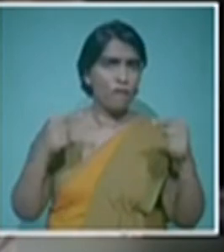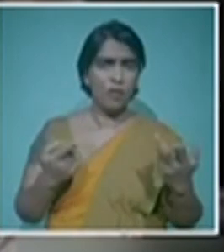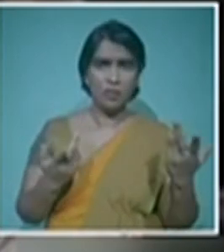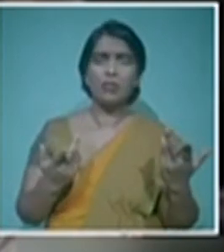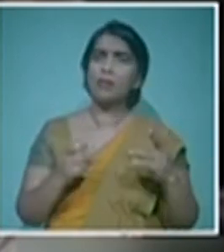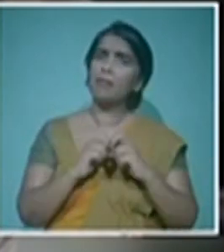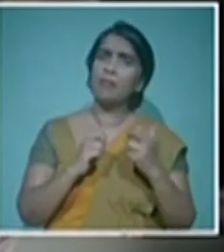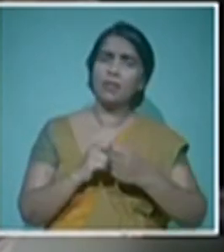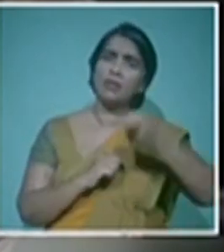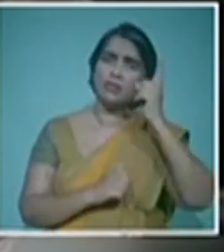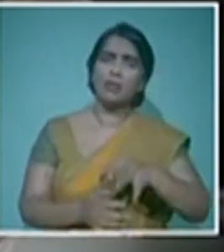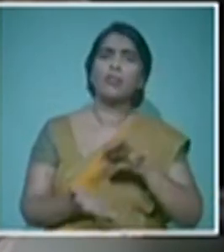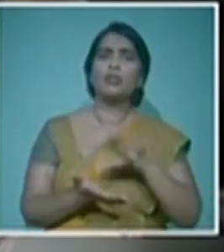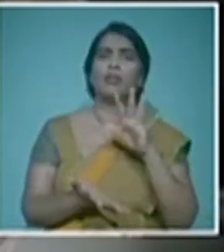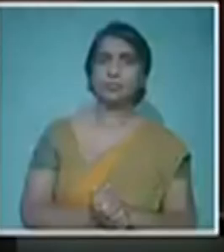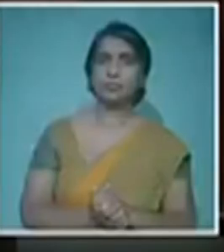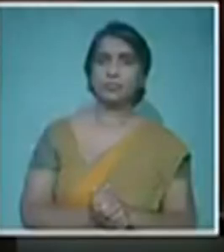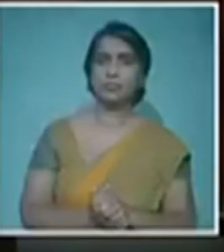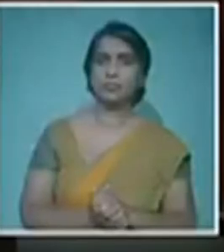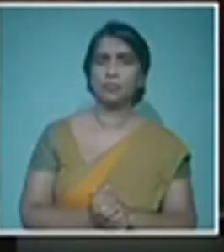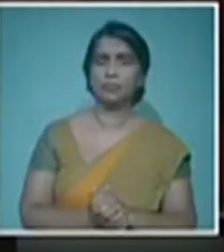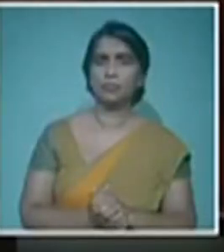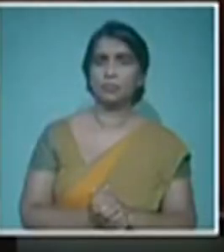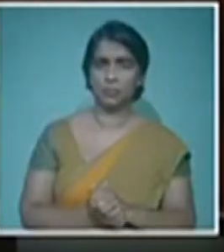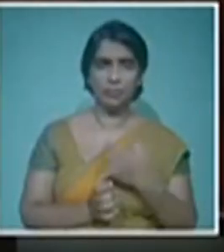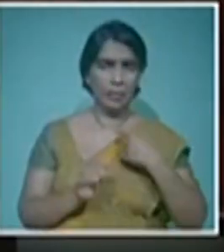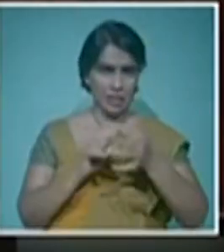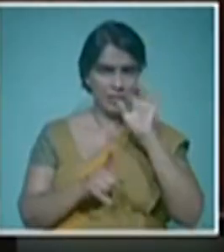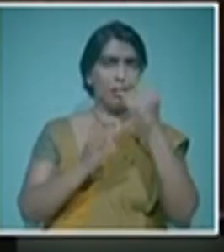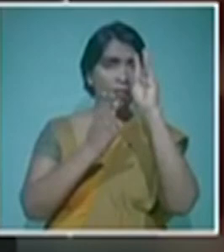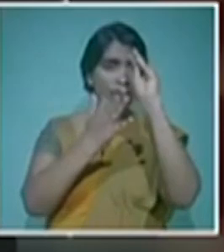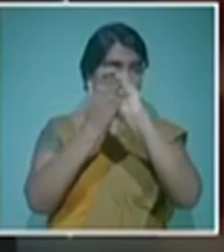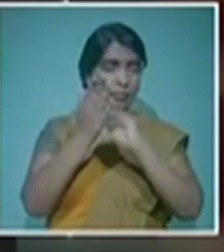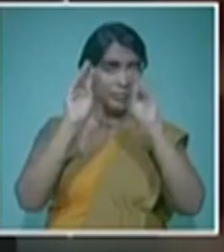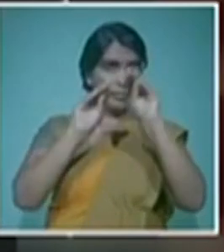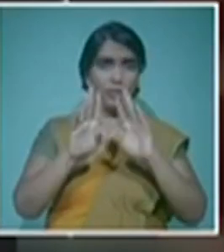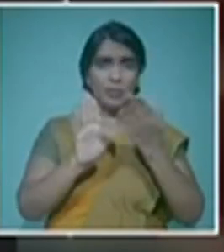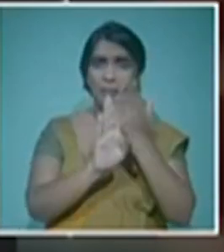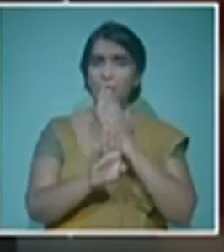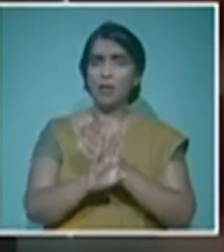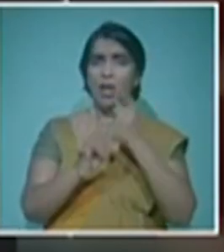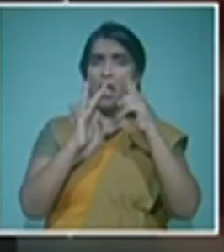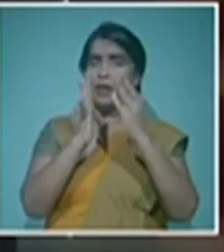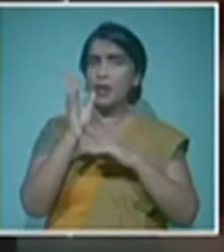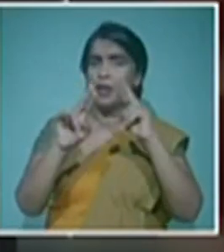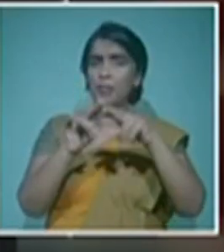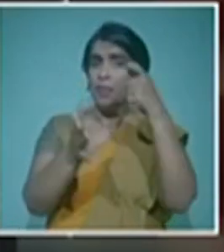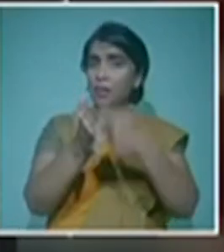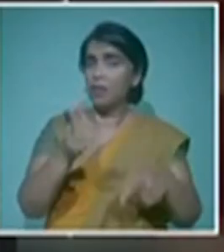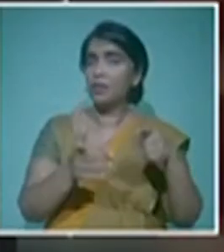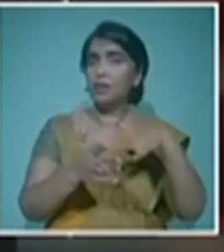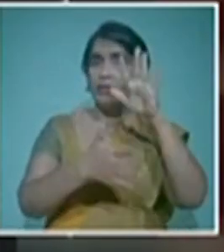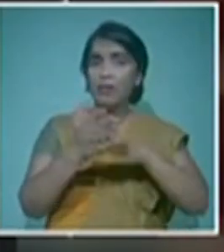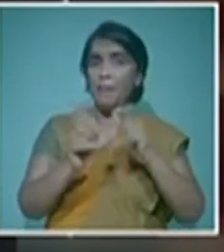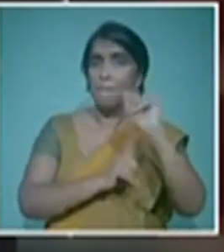අපිට ලේසියෙන් මේක සම්මත කරන්න පුළුවන් දෙපැත්තෙන්. මම ඔබතුමාගෙන් අහන්නේ මේ අයවැයට කලින් අපිට ජාත්‍යන්තර බහුල අරමුදලත් එක්ක අසග්‍රබු